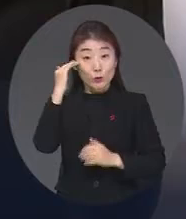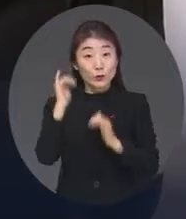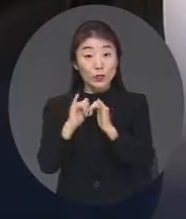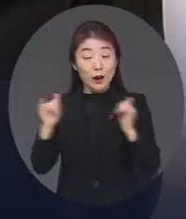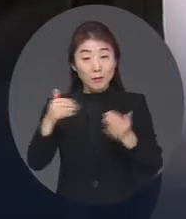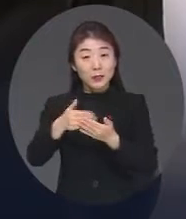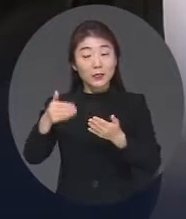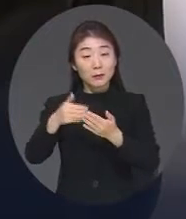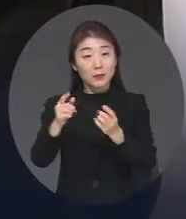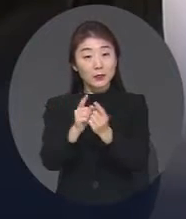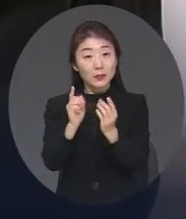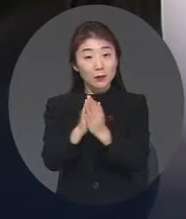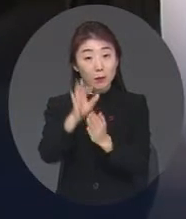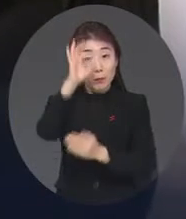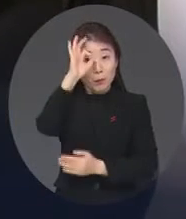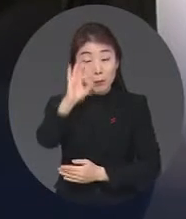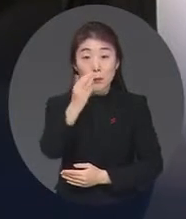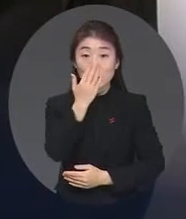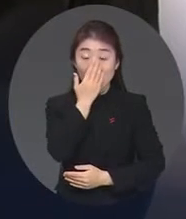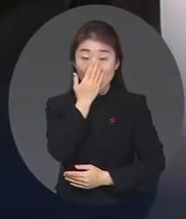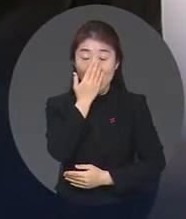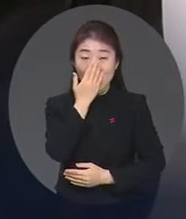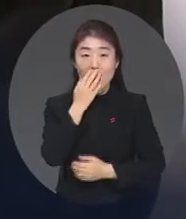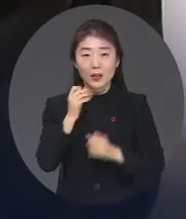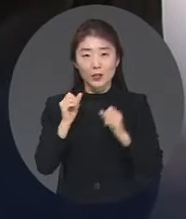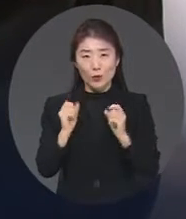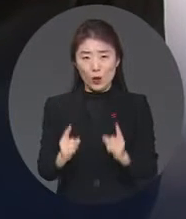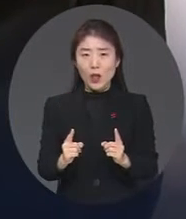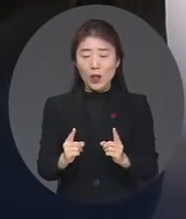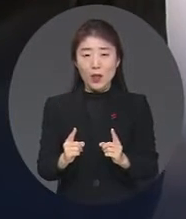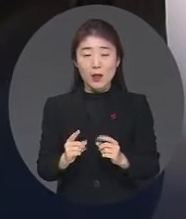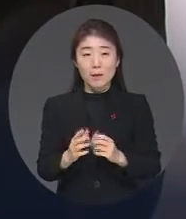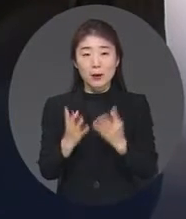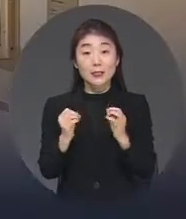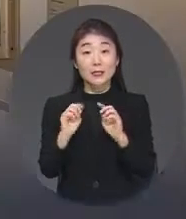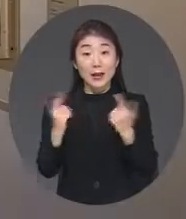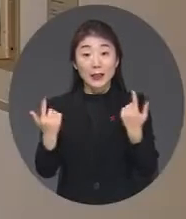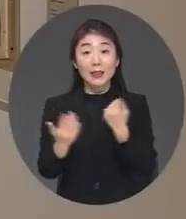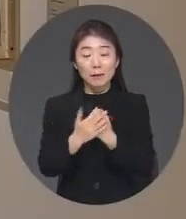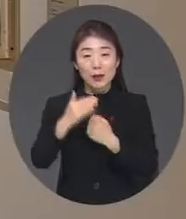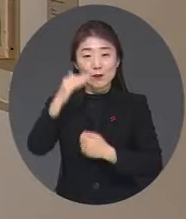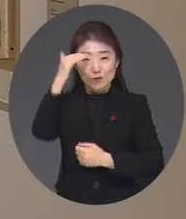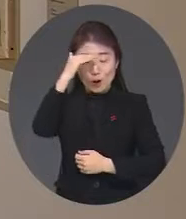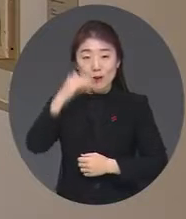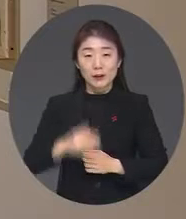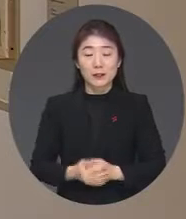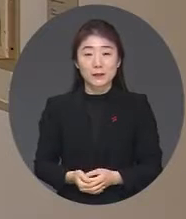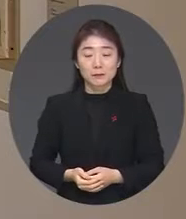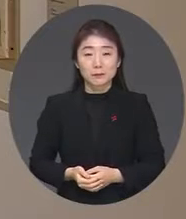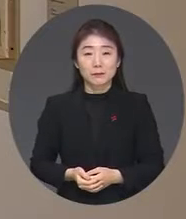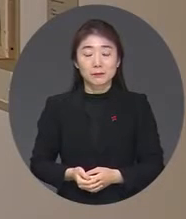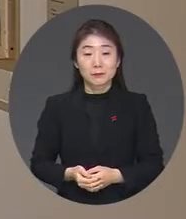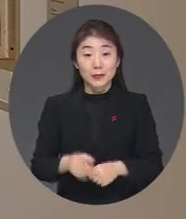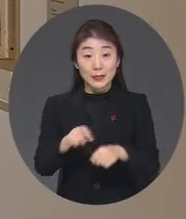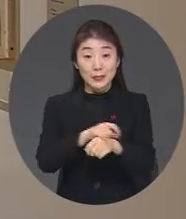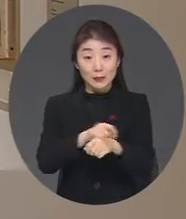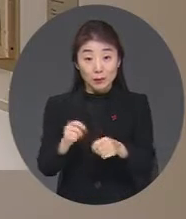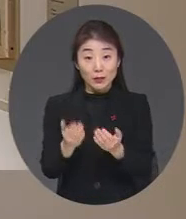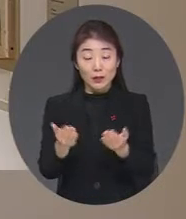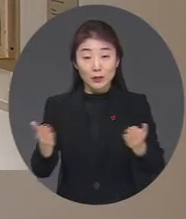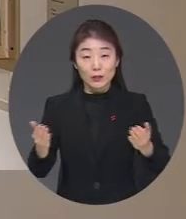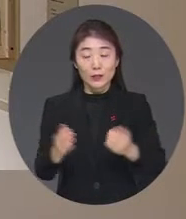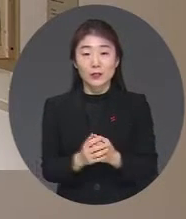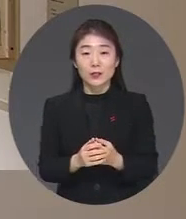직접 볼수 있다는 게 흔치 않은 기회이기 때문에 왔고요. 이건희 컬렉션 특별전은